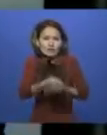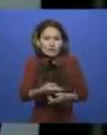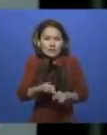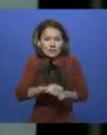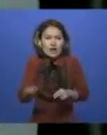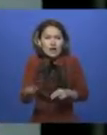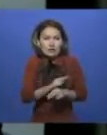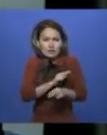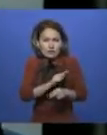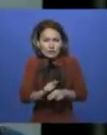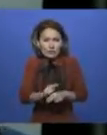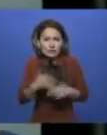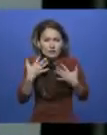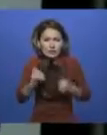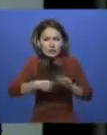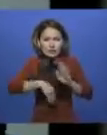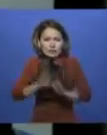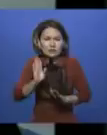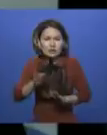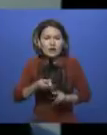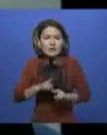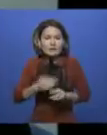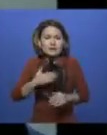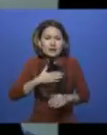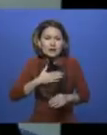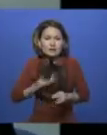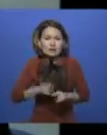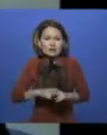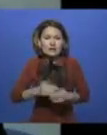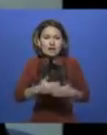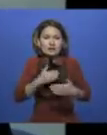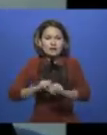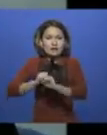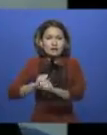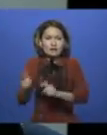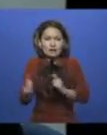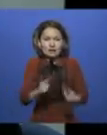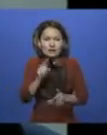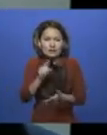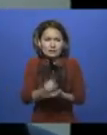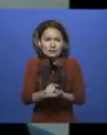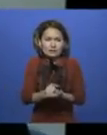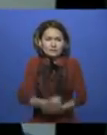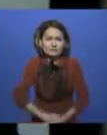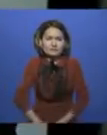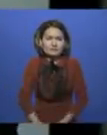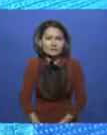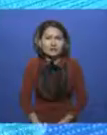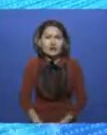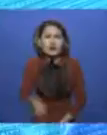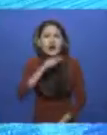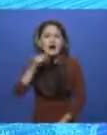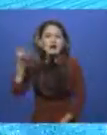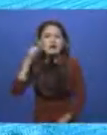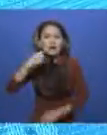қабылдап, қам жасап қойған. Арнайы тәжірибеден өткізгендіктен, кез келген жайтқа сақадай саймыз деп, сенімді түрде айтуыма болады.